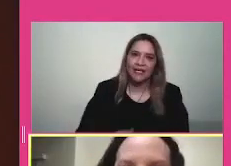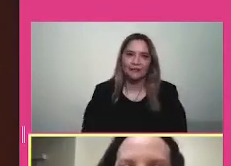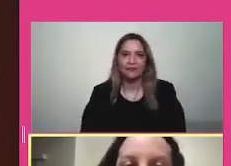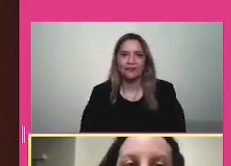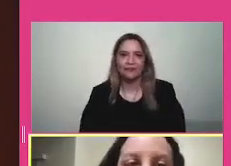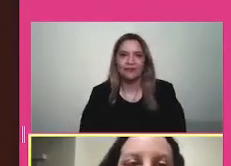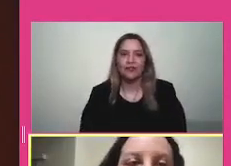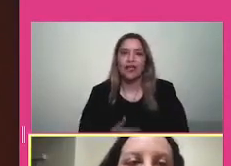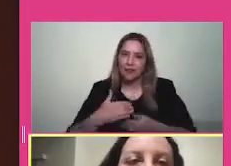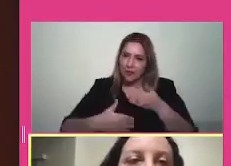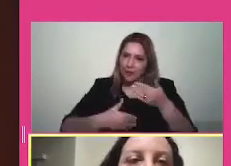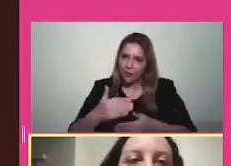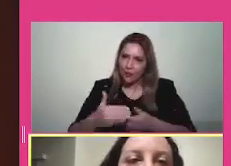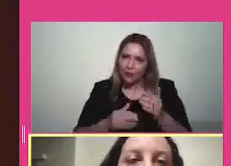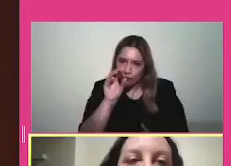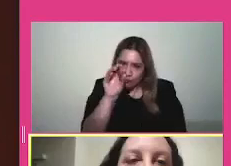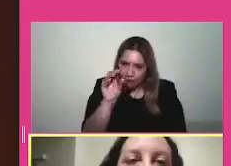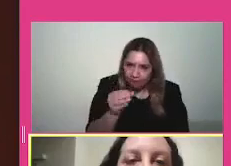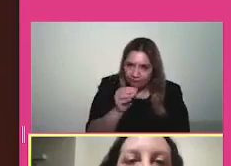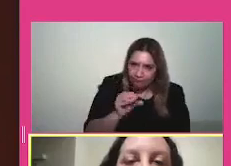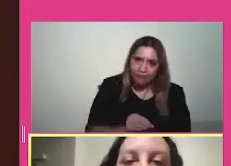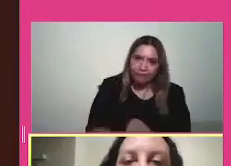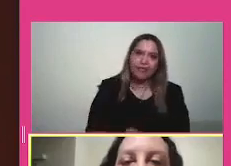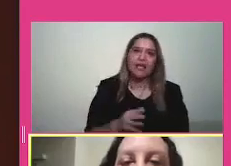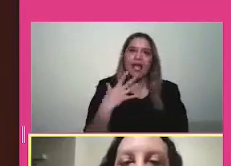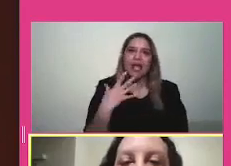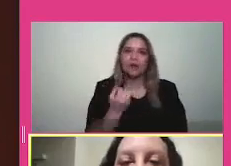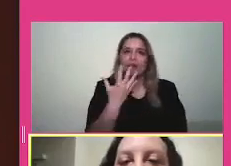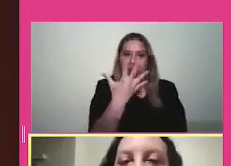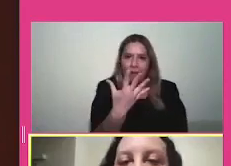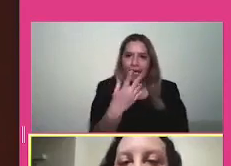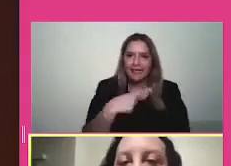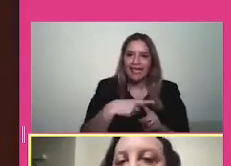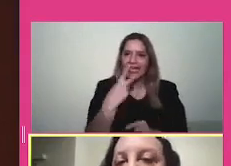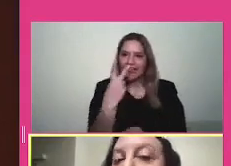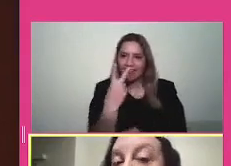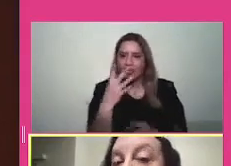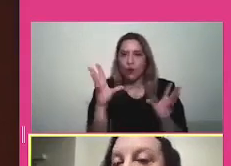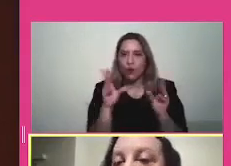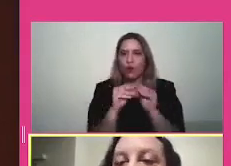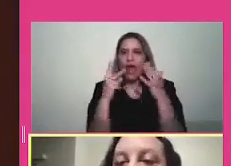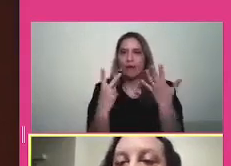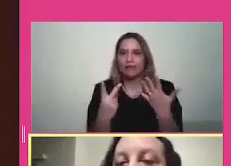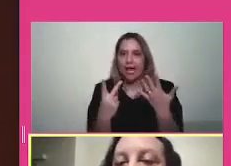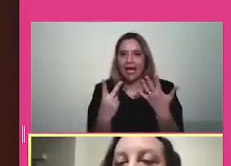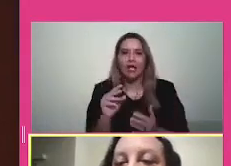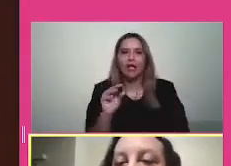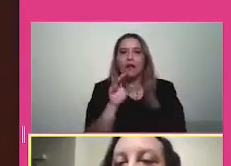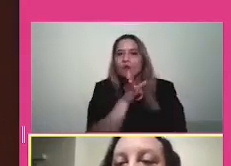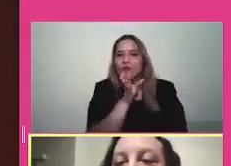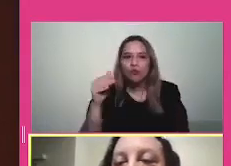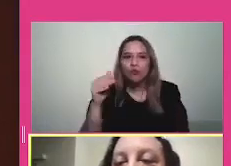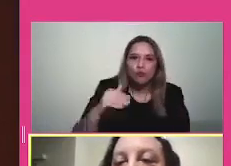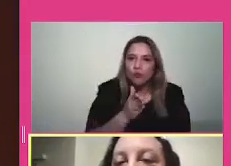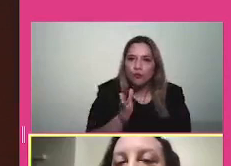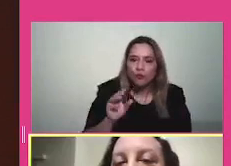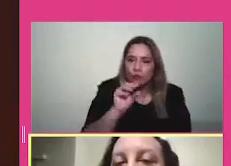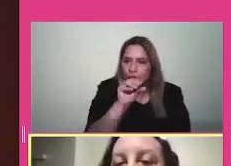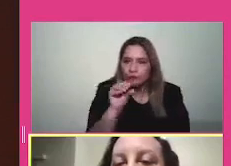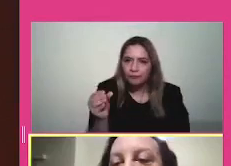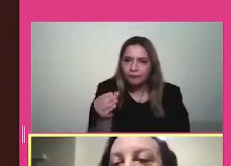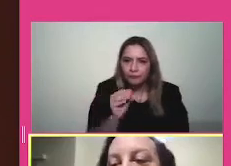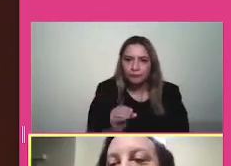Να προχωρήσουμε κι άλλο. Έχουμε 5 και 2, 7. Προς τα πού θες να πάμε, Ιωάννα? Θα πάμε